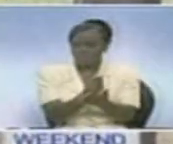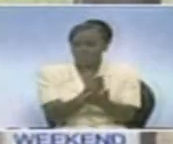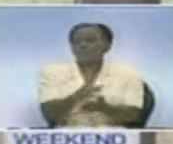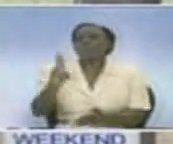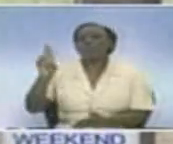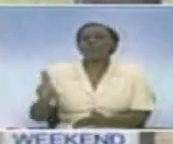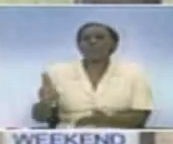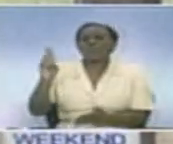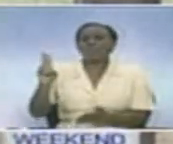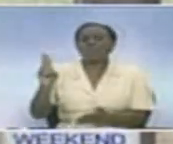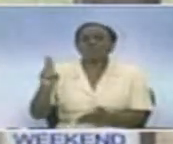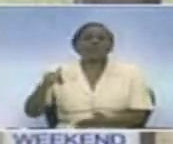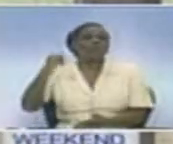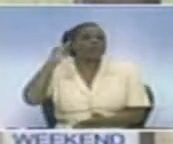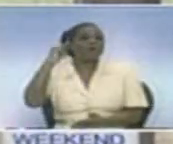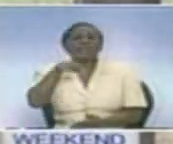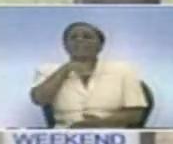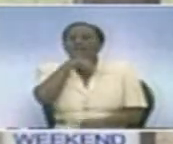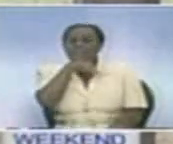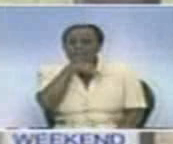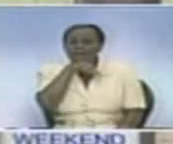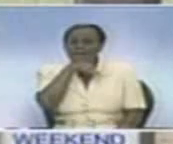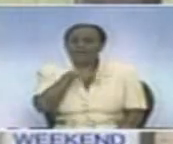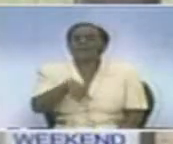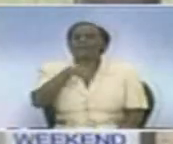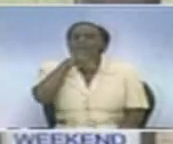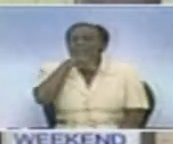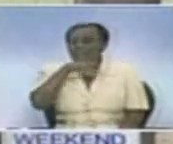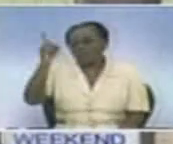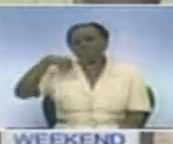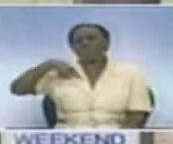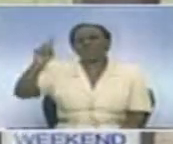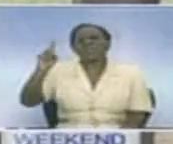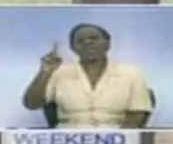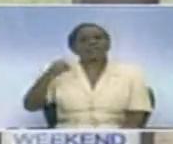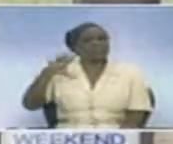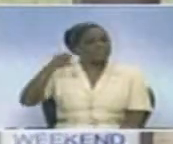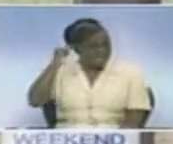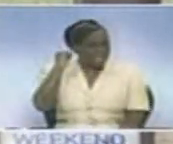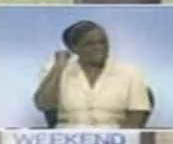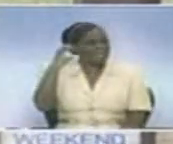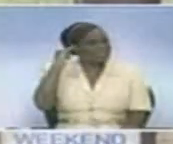Uhuru akipigia simu Raila, Raila atashika. Hawezi ngojea hata ilie mara mbili.